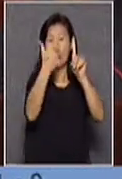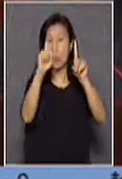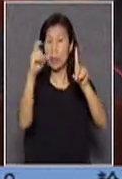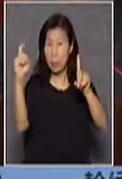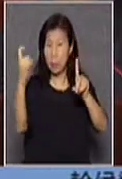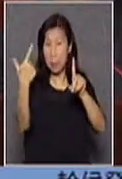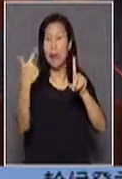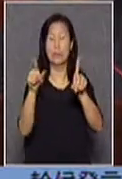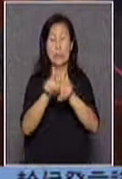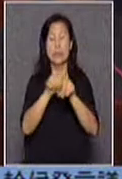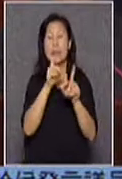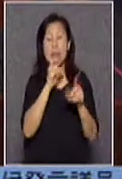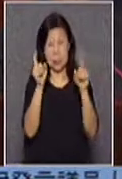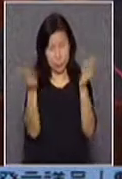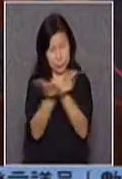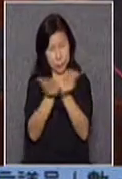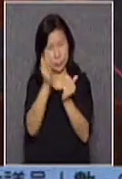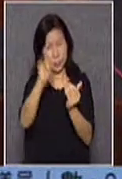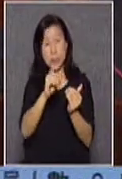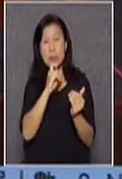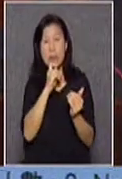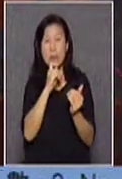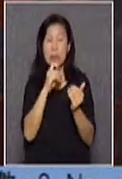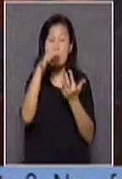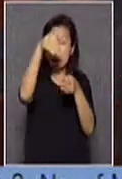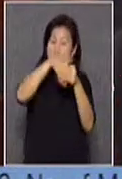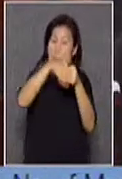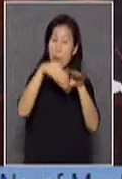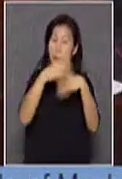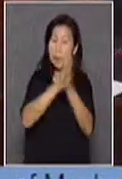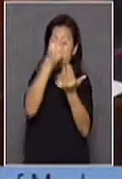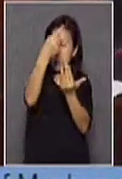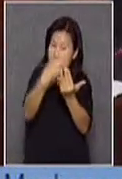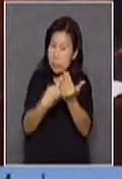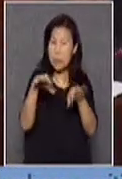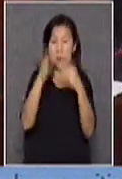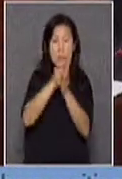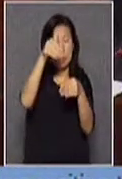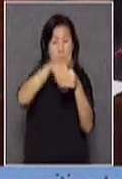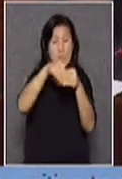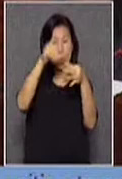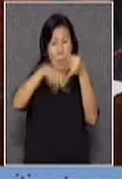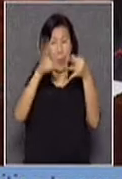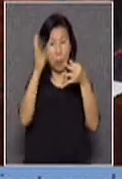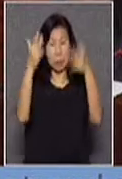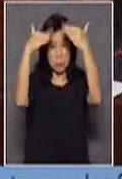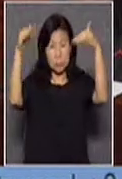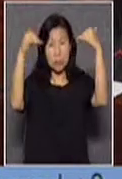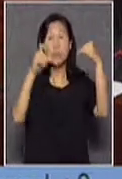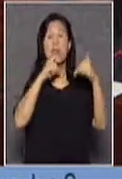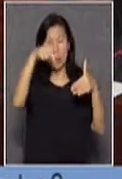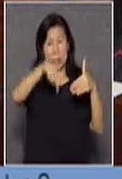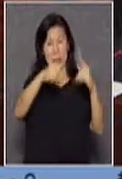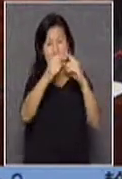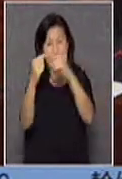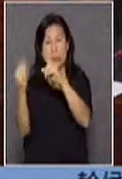呢，亦都有證明呢，他們是有某些選舉的制度，是選舉他們黃維則堂即是本身的